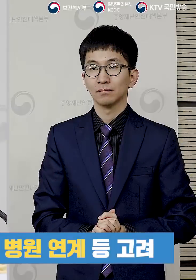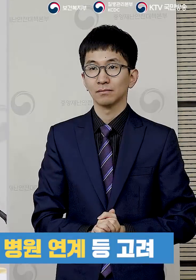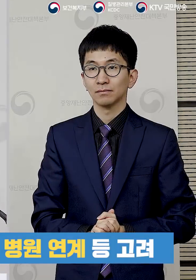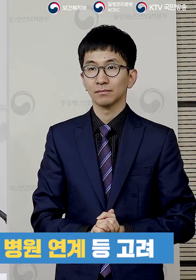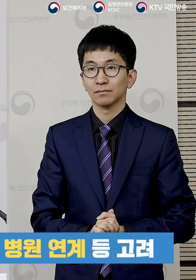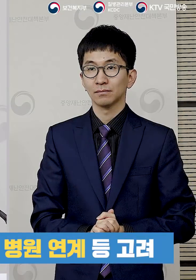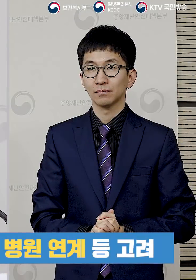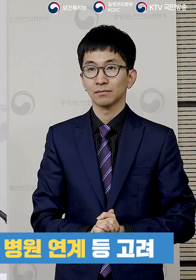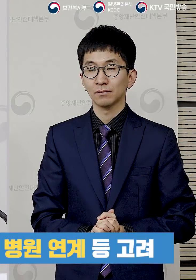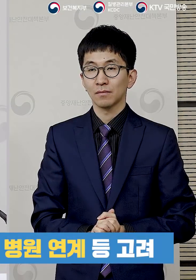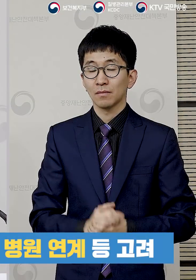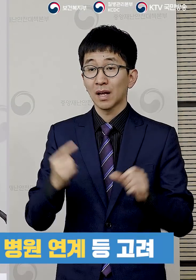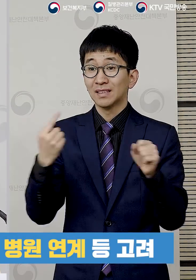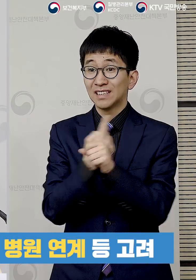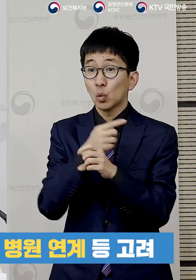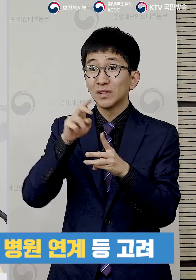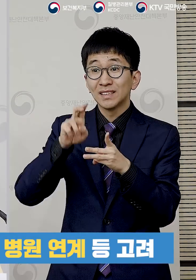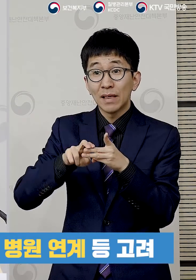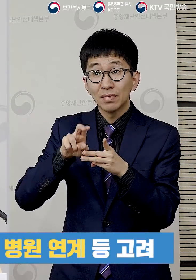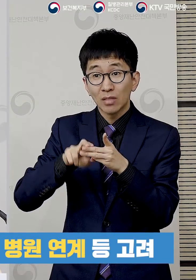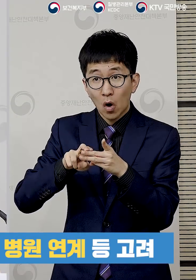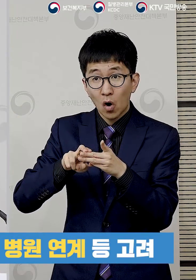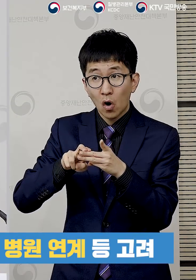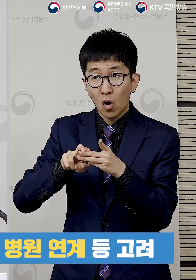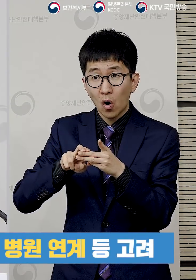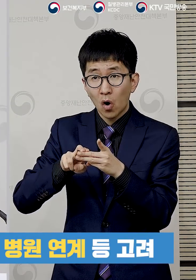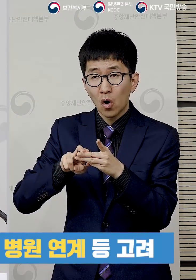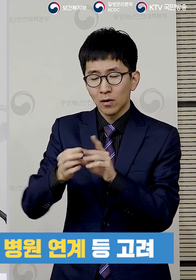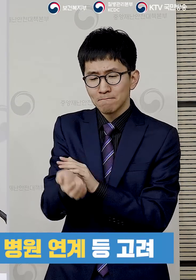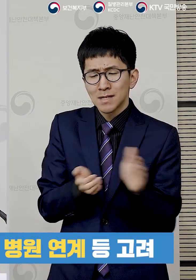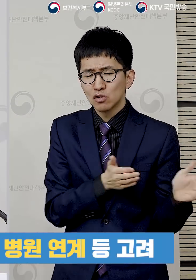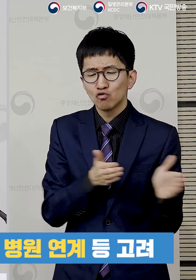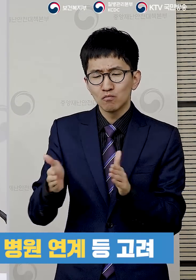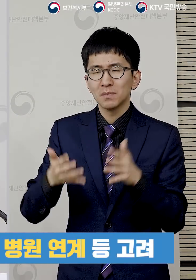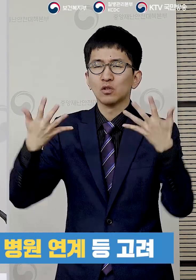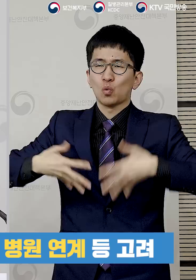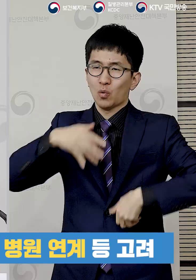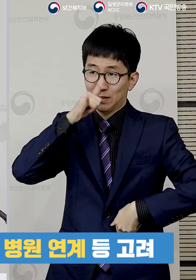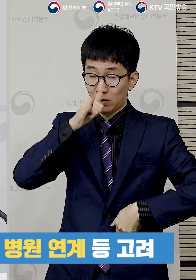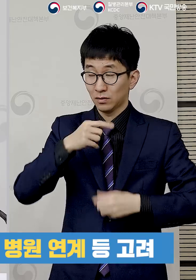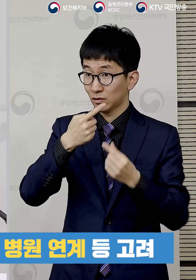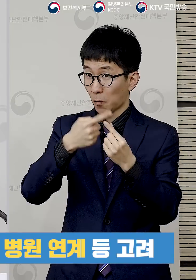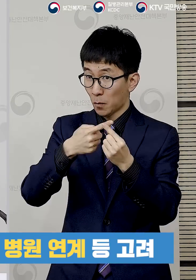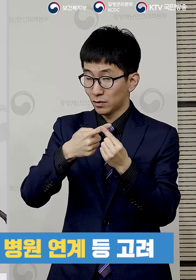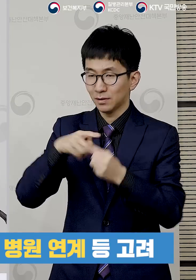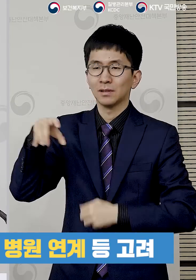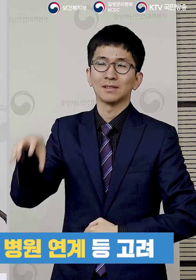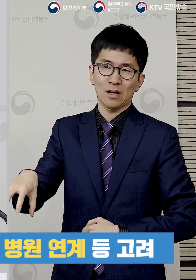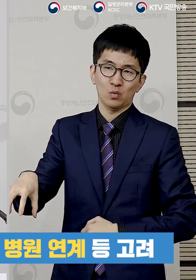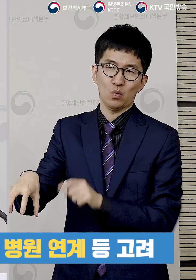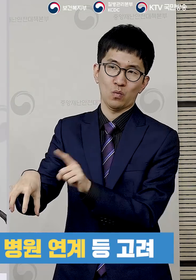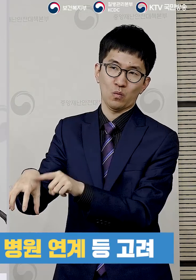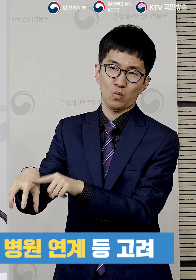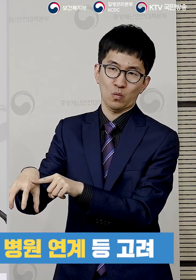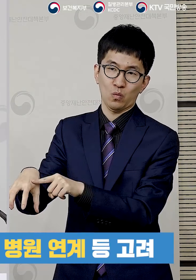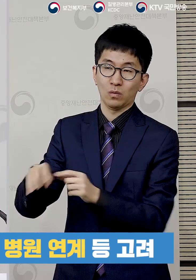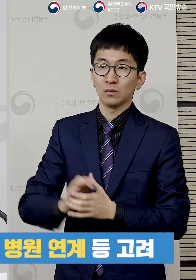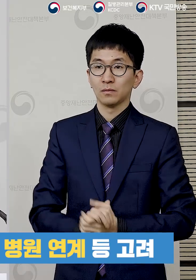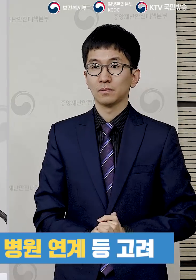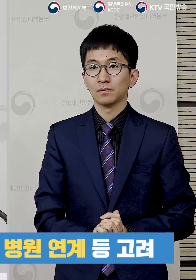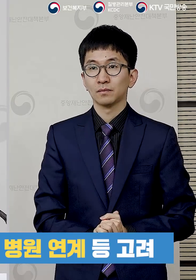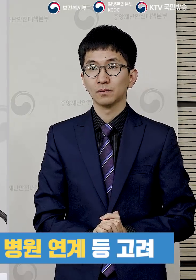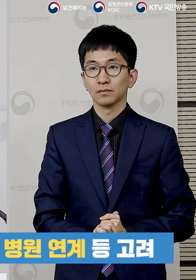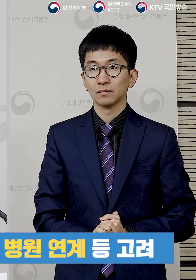이 센터를 확보하는 데 있어서 몇 가지 준비가 필요합니다. 우선 장소를 좀 적절한 장소를 찾아야 되고요.